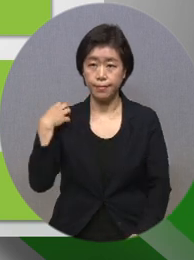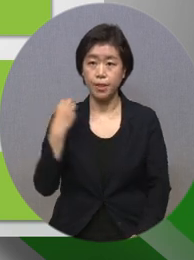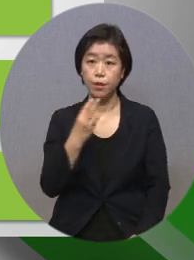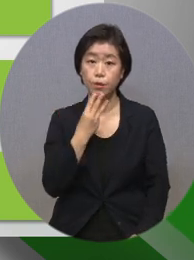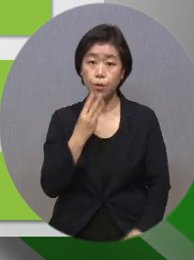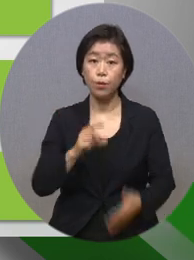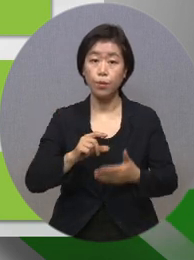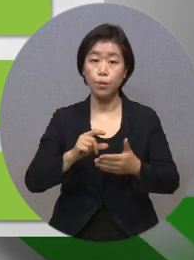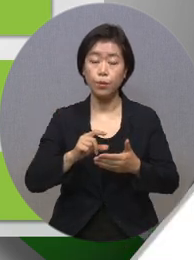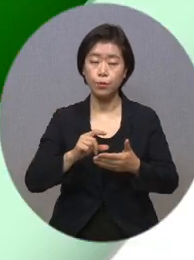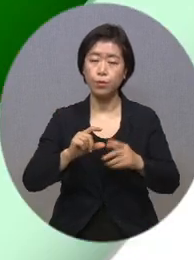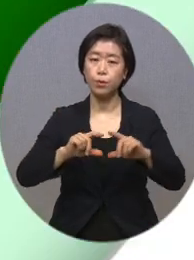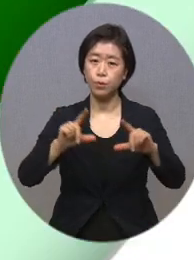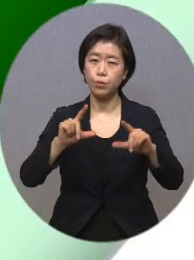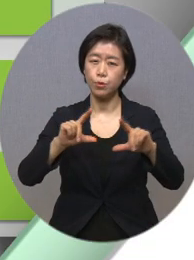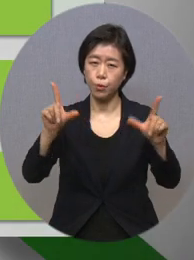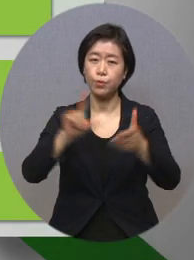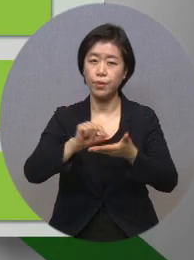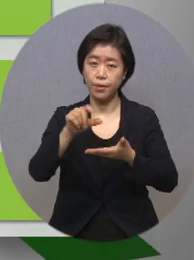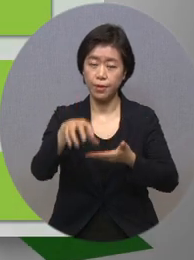담당지사는 서울동부지사입니다.